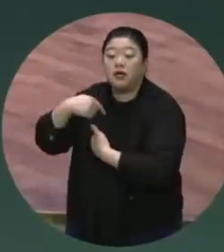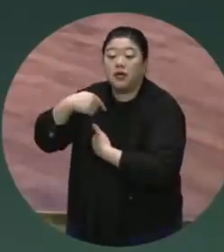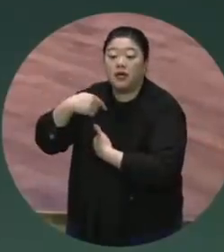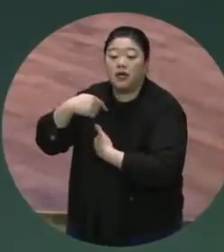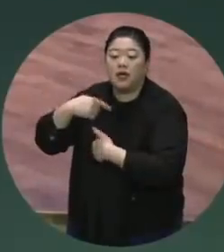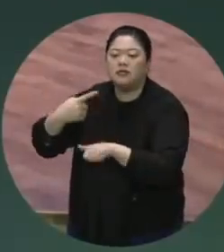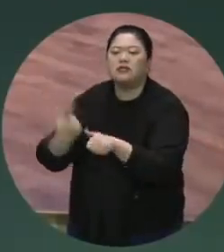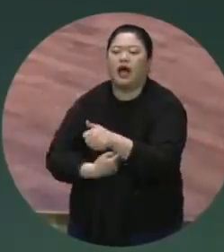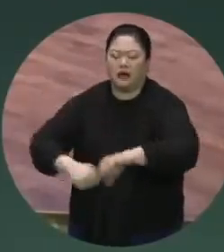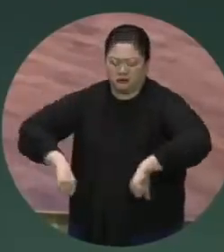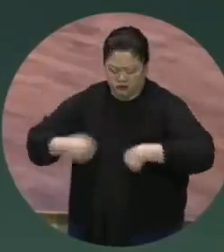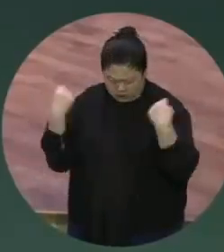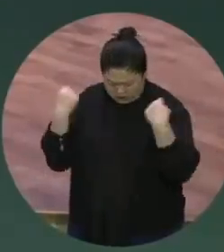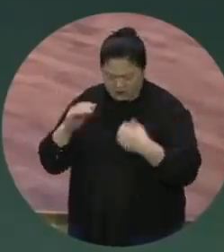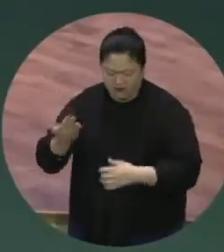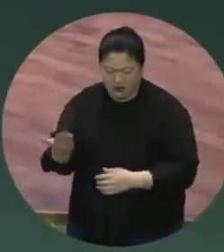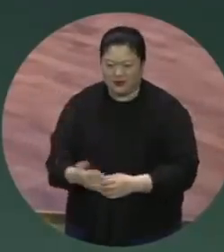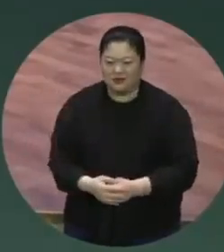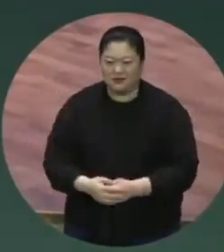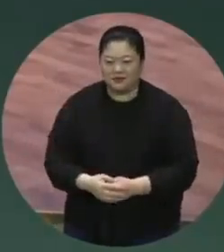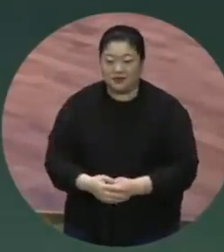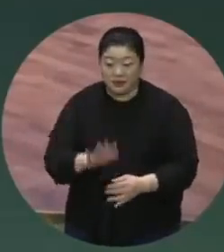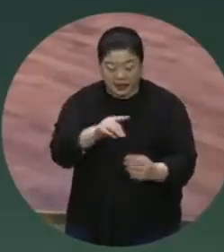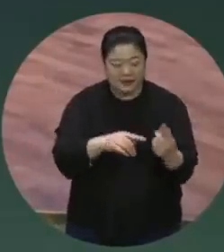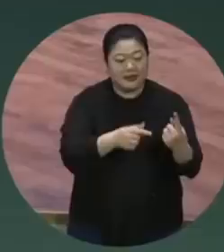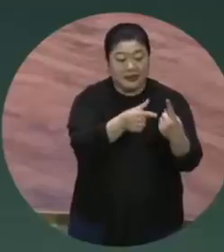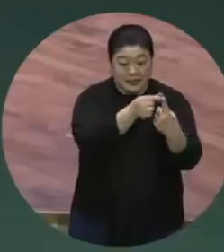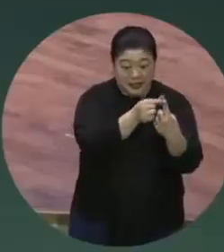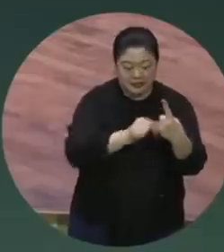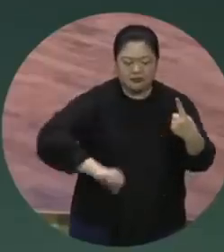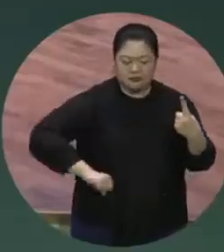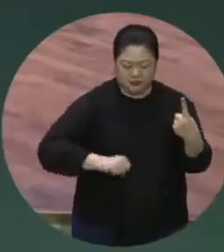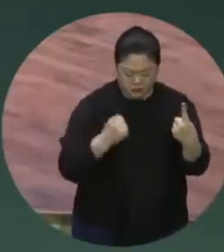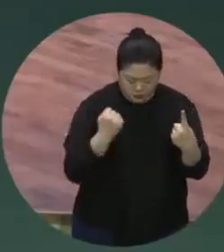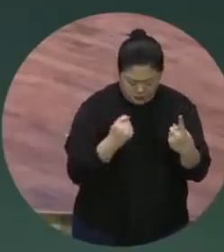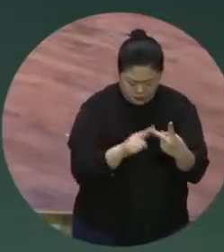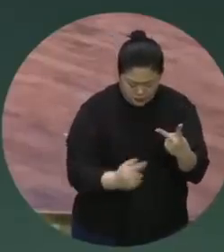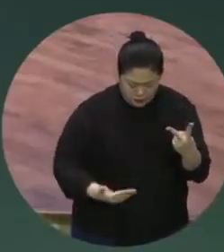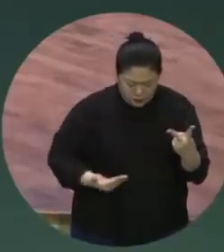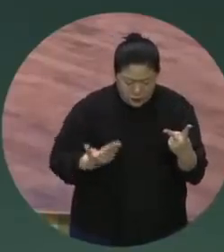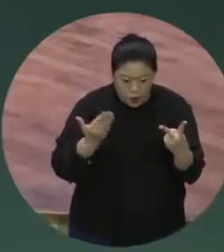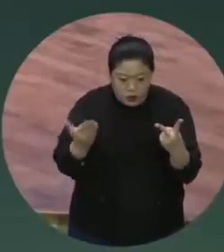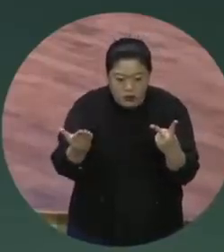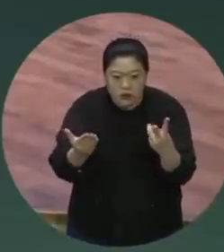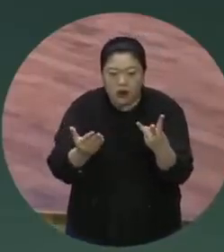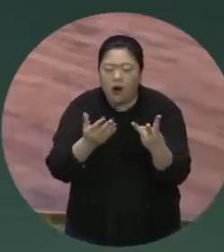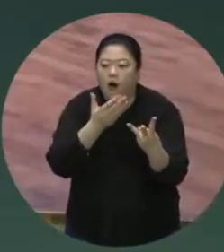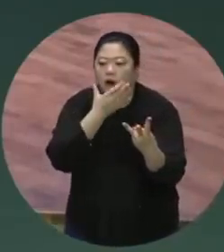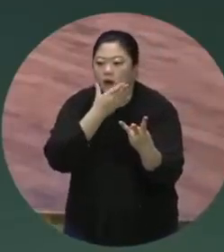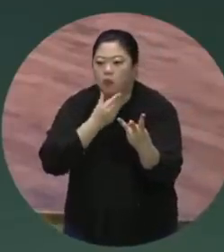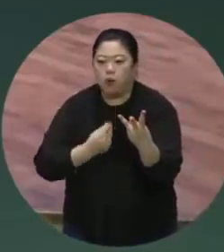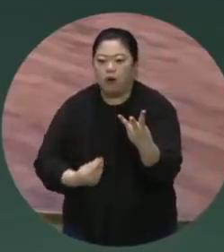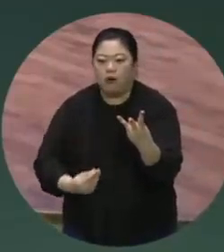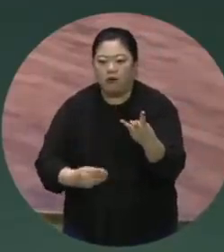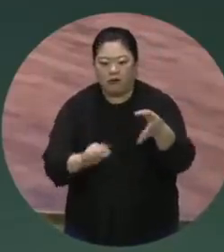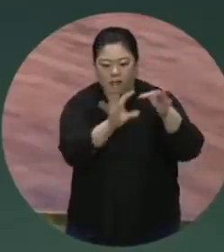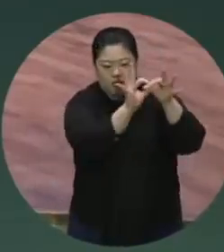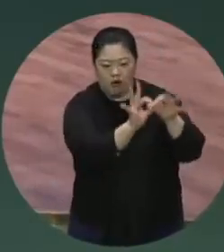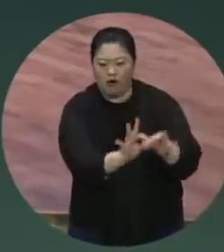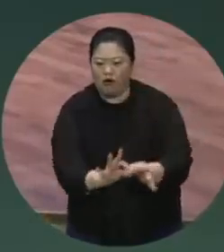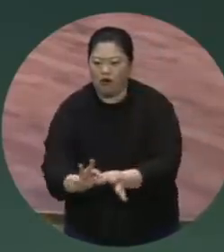오는 것이 뭐냐? 행복이에요. 다시 말하면 말씀에 순종하는 사람은 행복이고 행복한